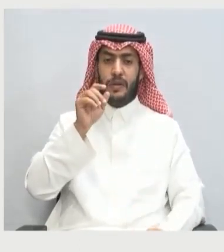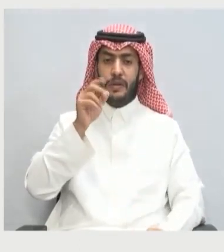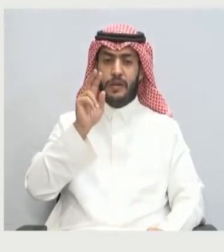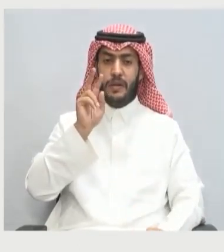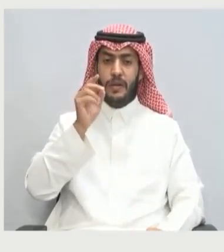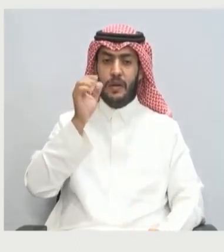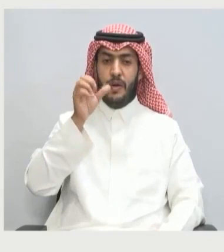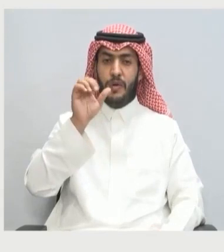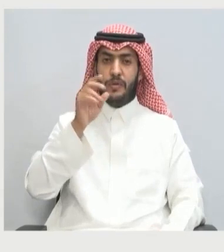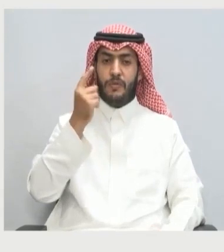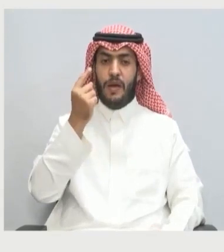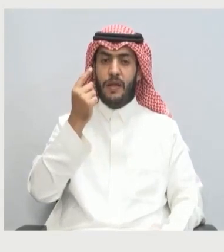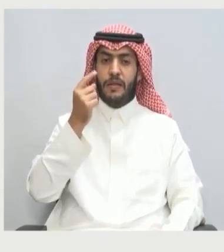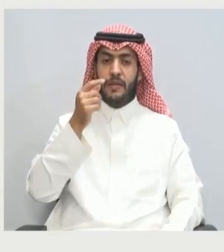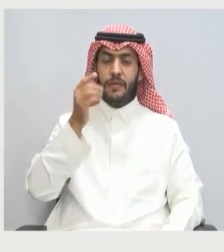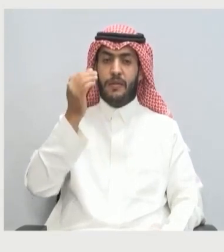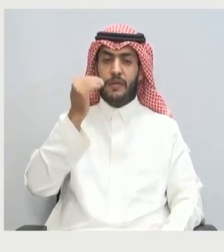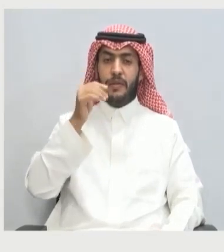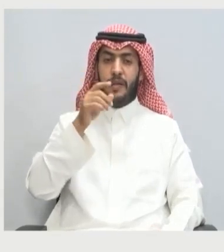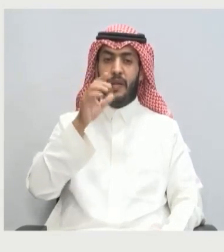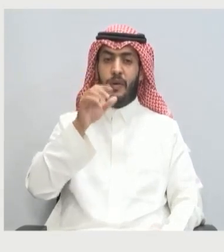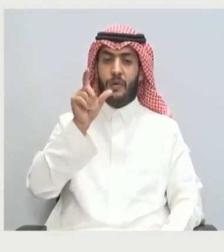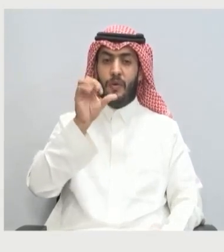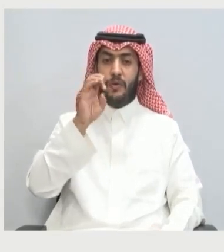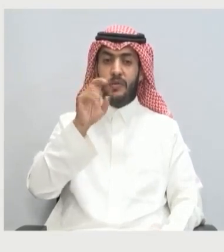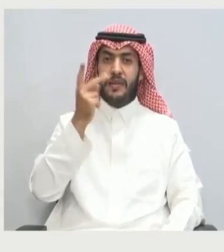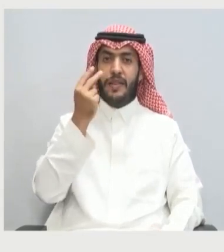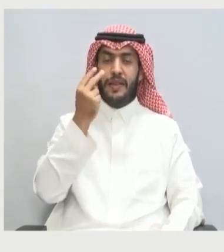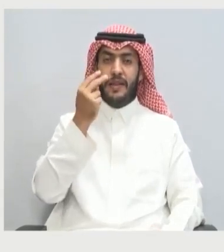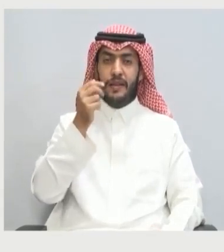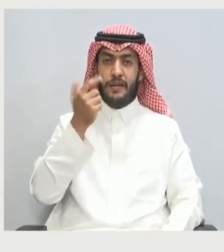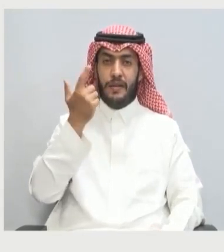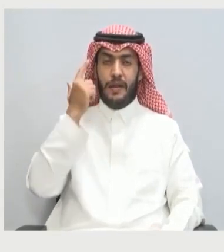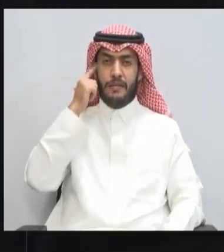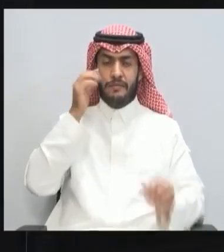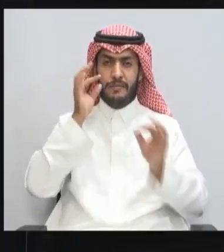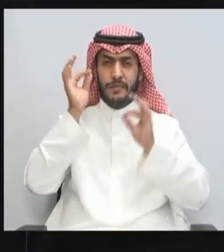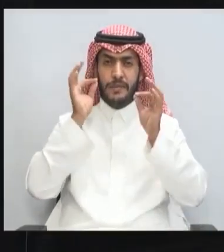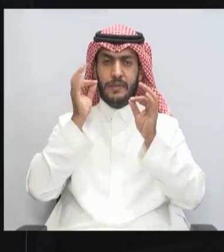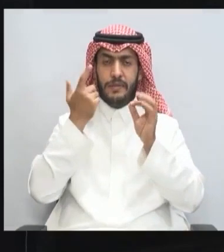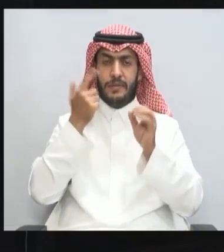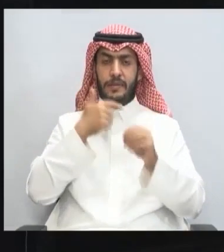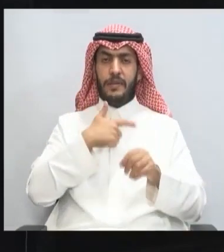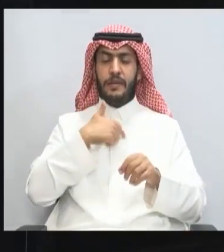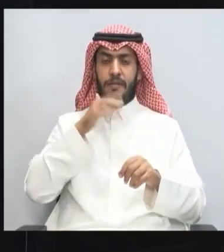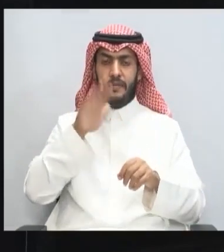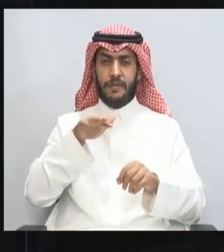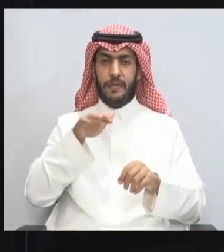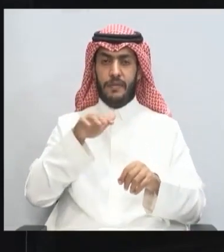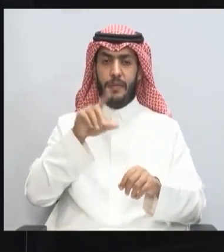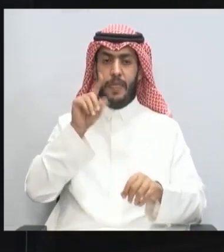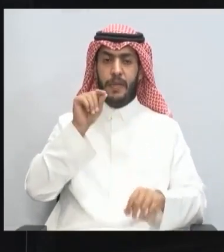ولل ان اكسيد النيتروجين الاس اثنين هل ساخمن انا ام قلنا هناك